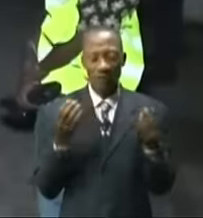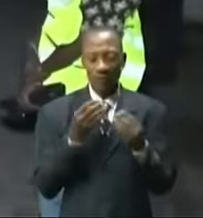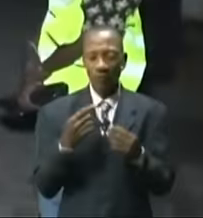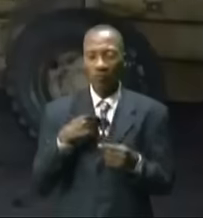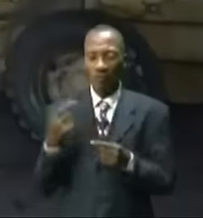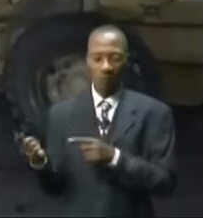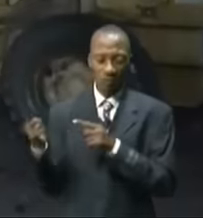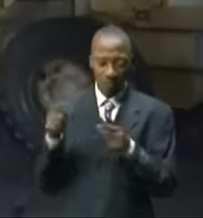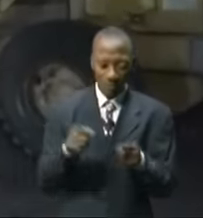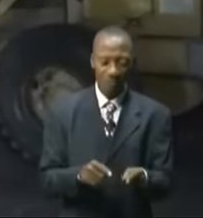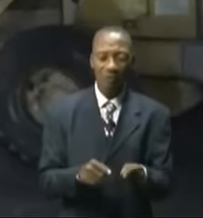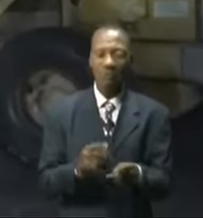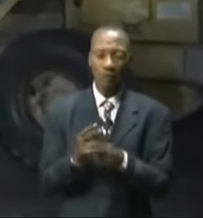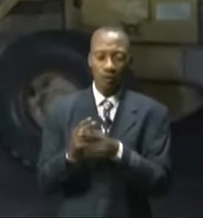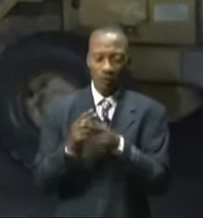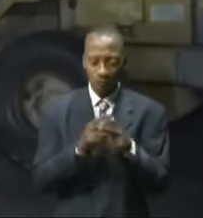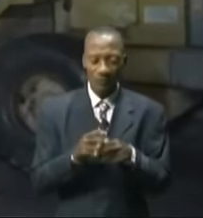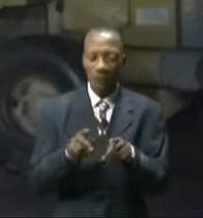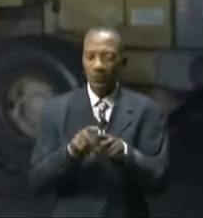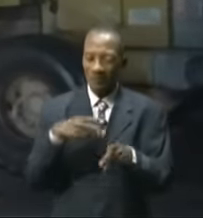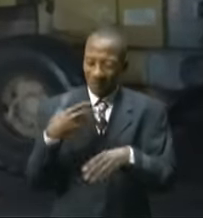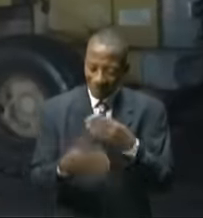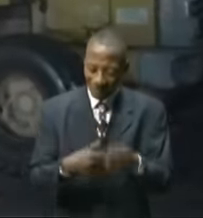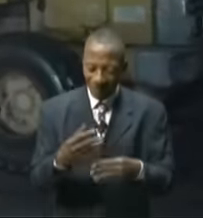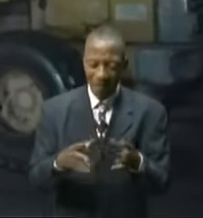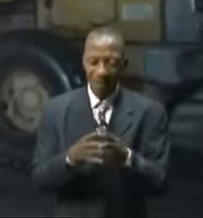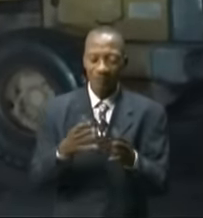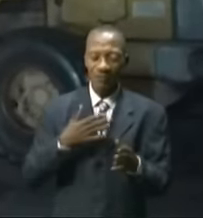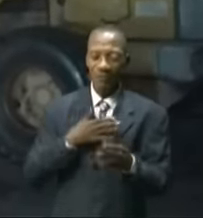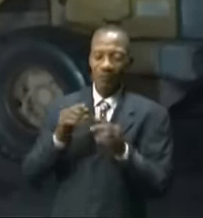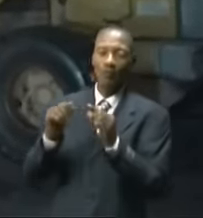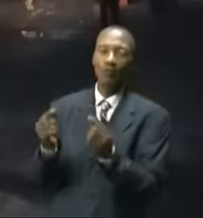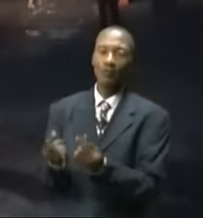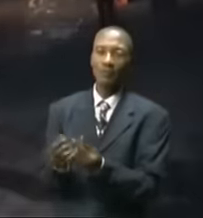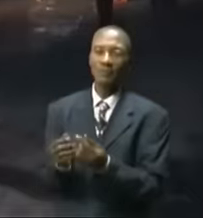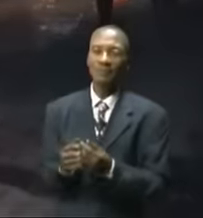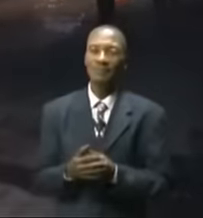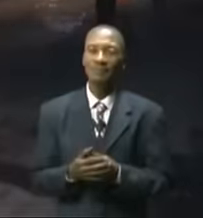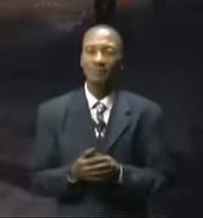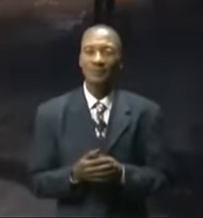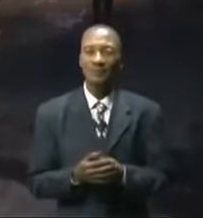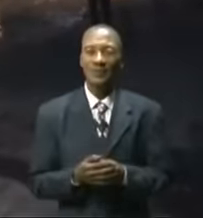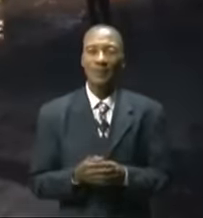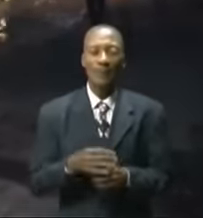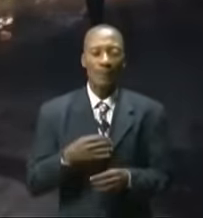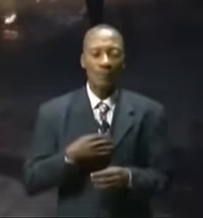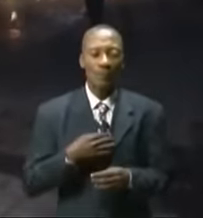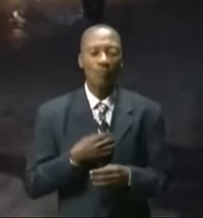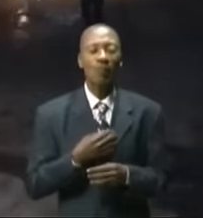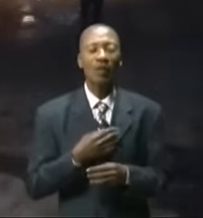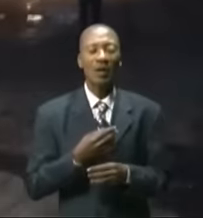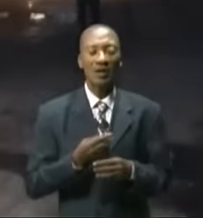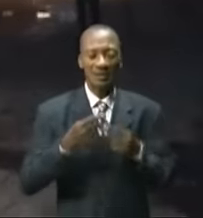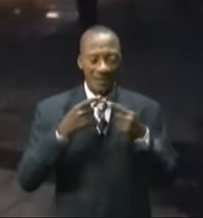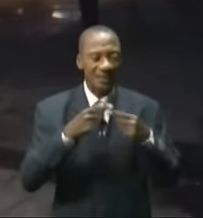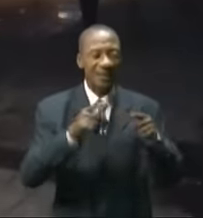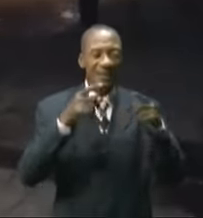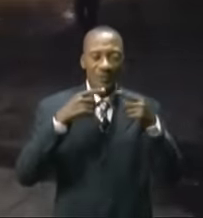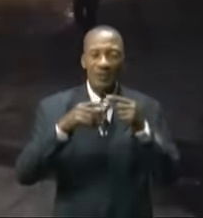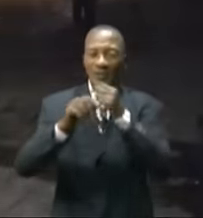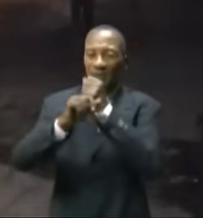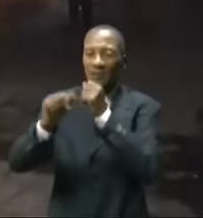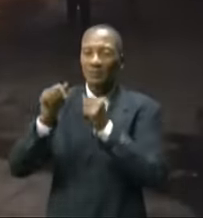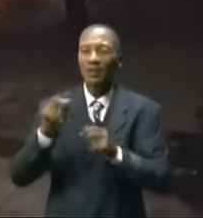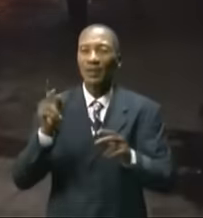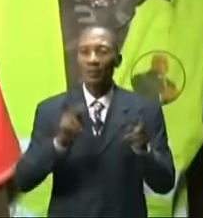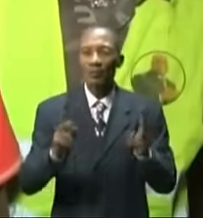de travailler avec mon équipe. Et je vais profiter aussi de ces micros pour sensibiliser notre population. Le long du boulevard n'est pas